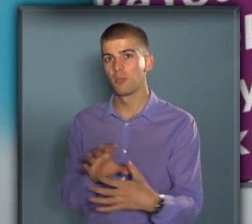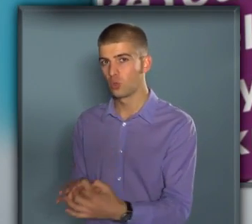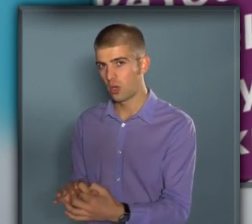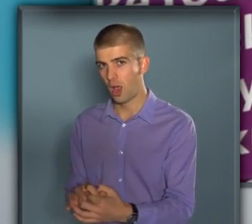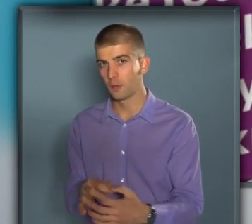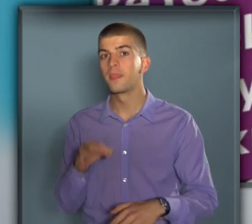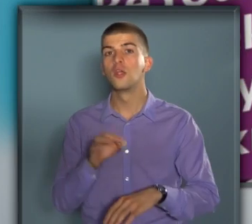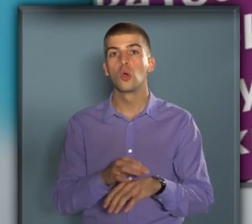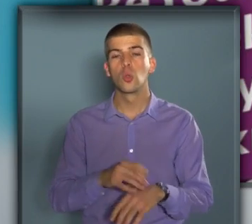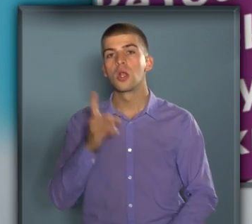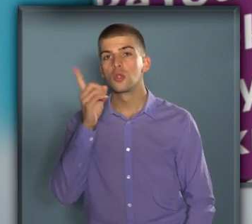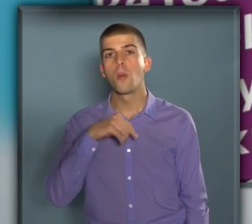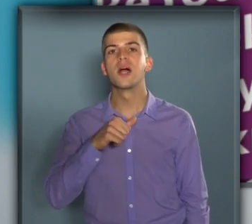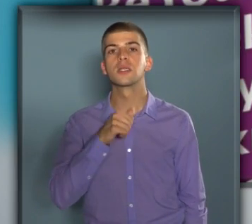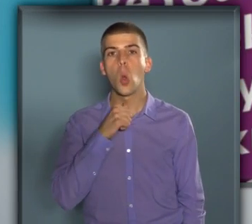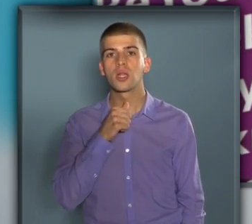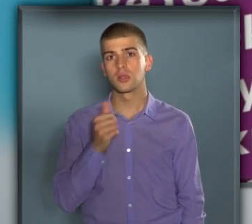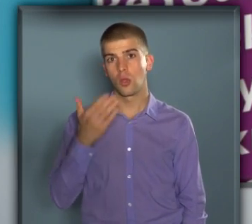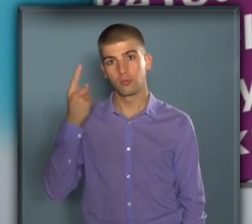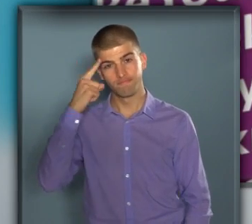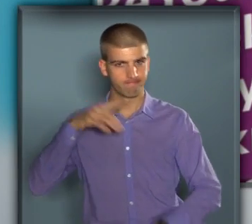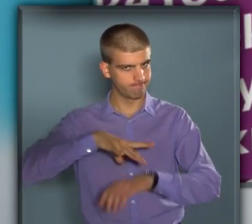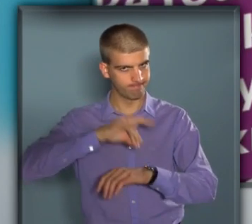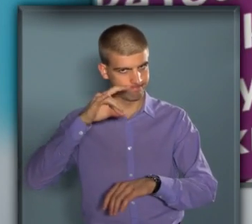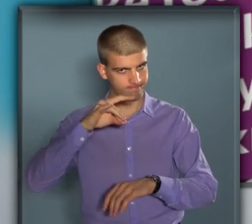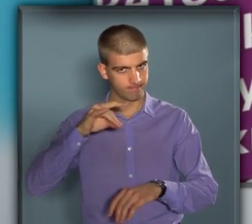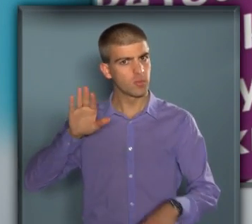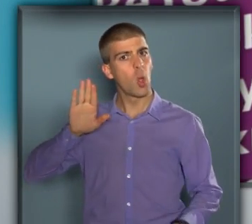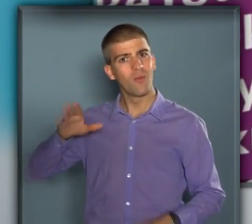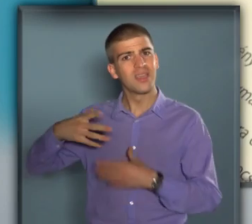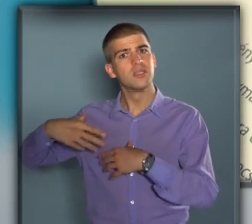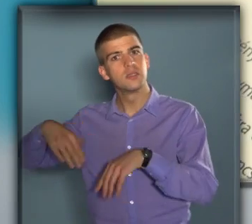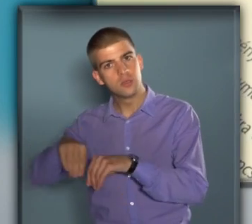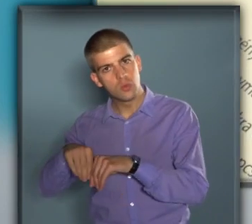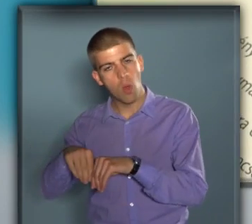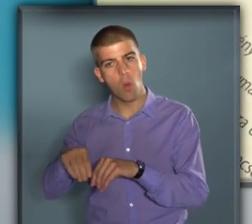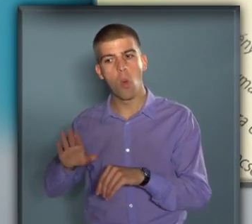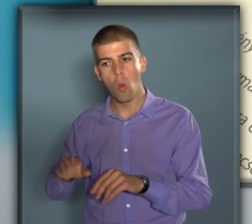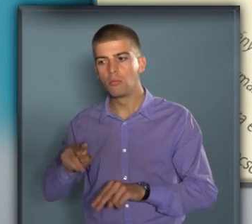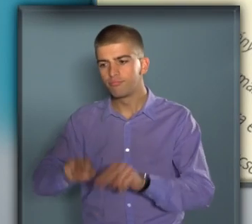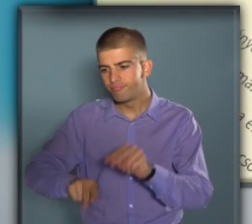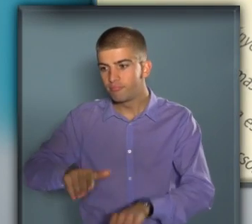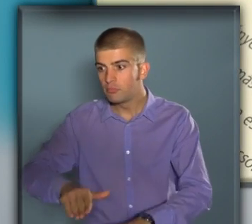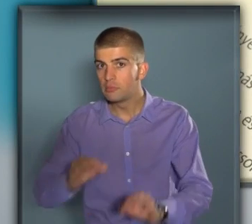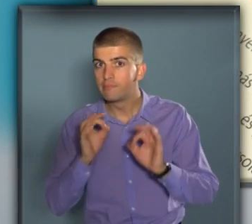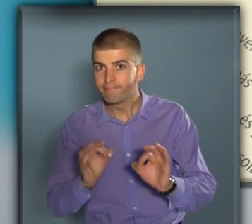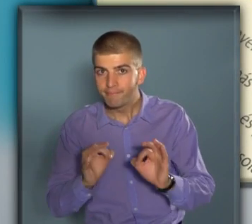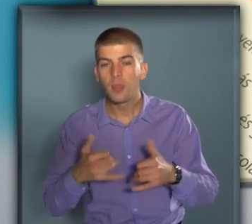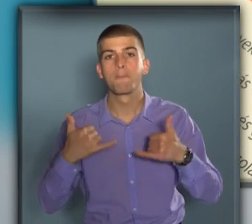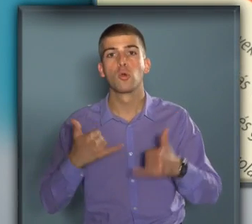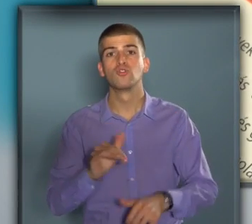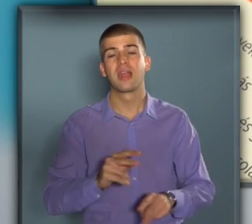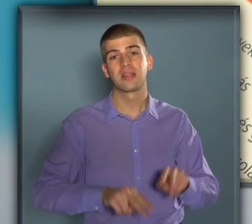melyet dr. Thomas Gordon is felismert. Az ő szülői eredményességi tréningje úttörő modell a